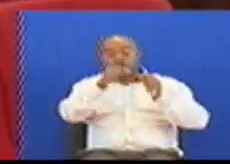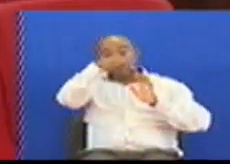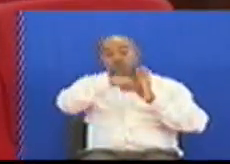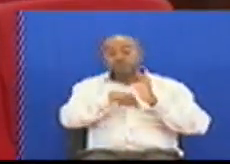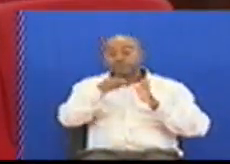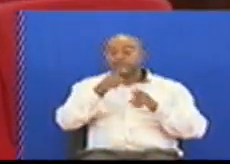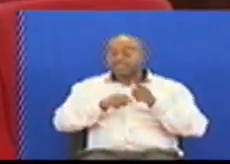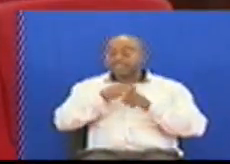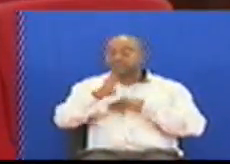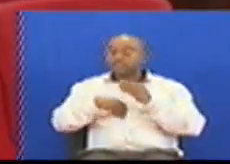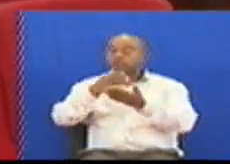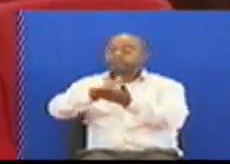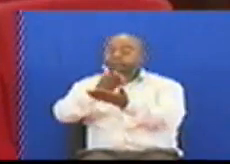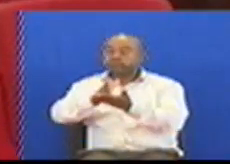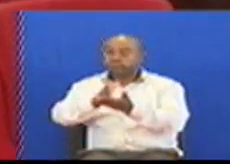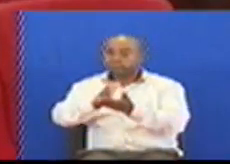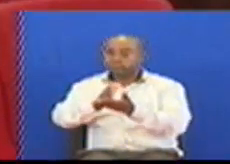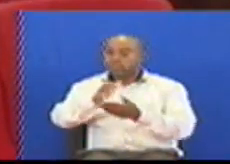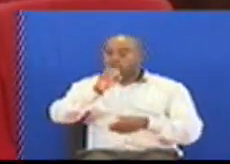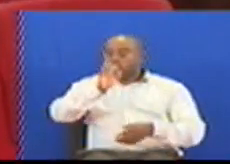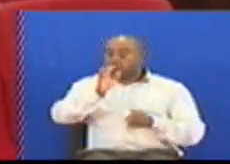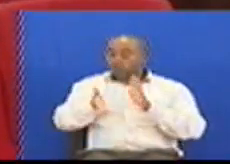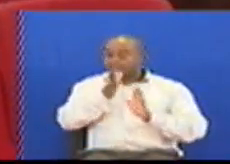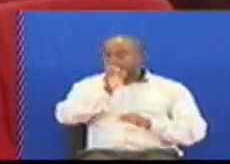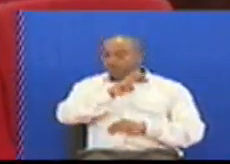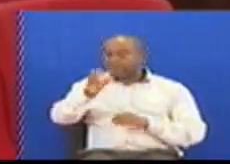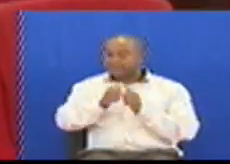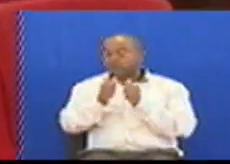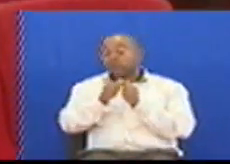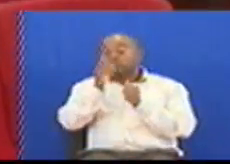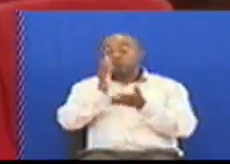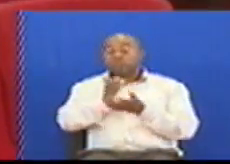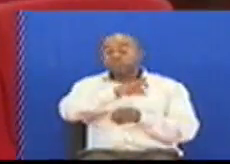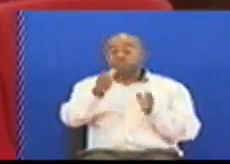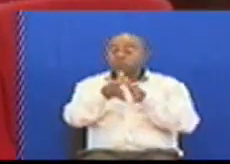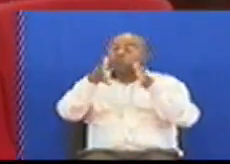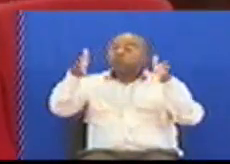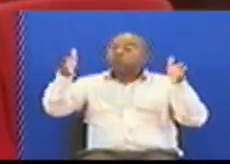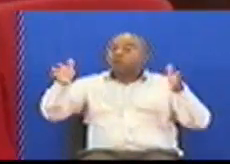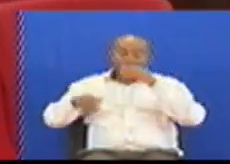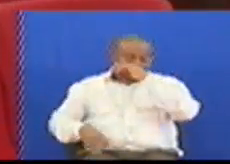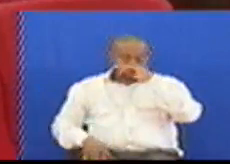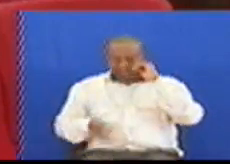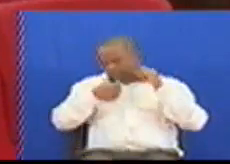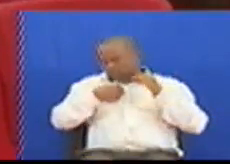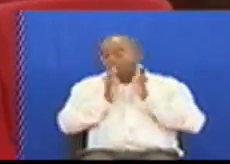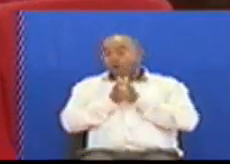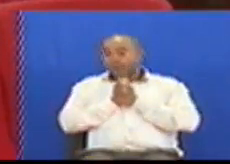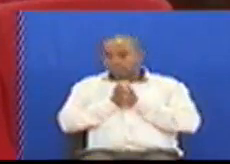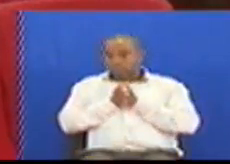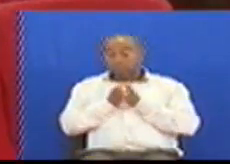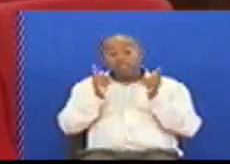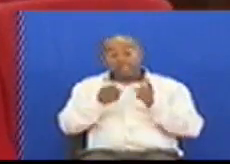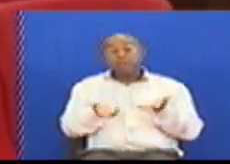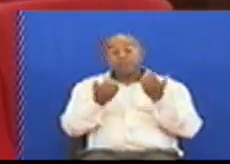tangu 2010. Ni jimbo kubwa, mwenyewe umekuja umeona. Sasa ningeomba sana mheshimiwa, kama